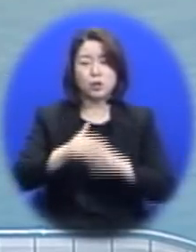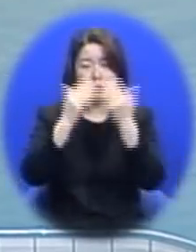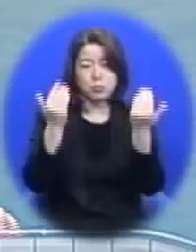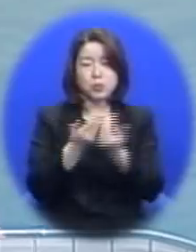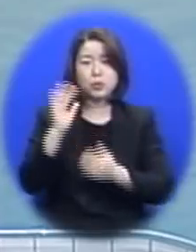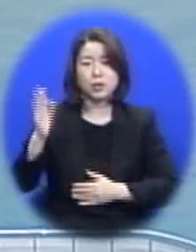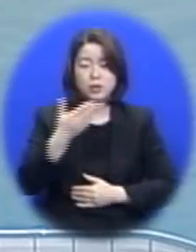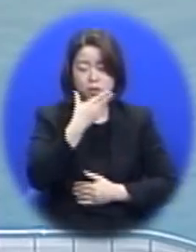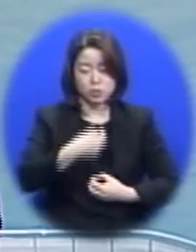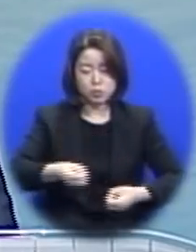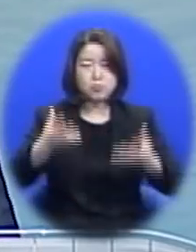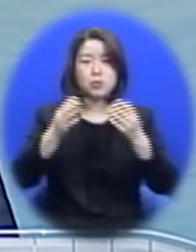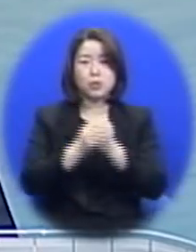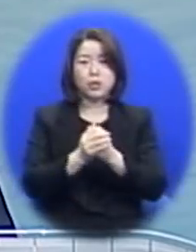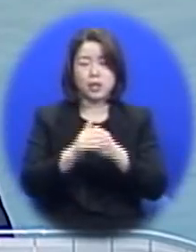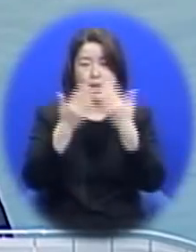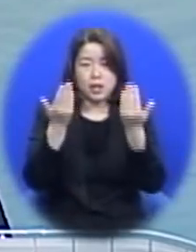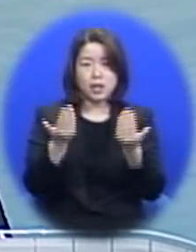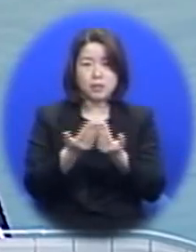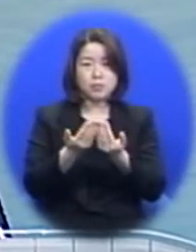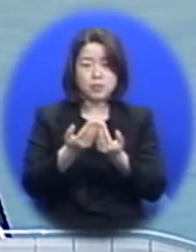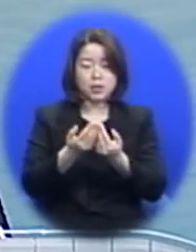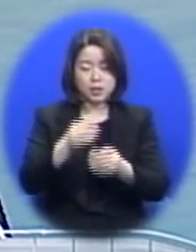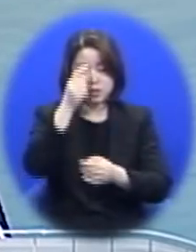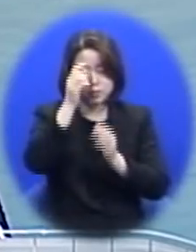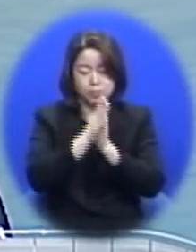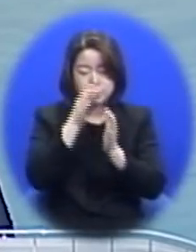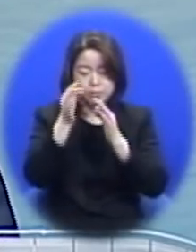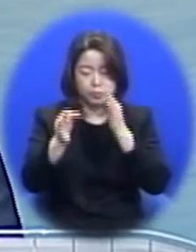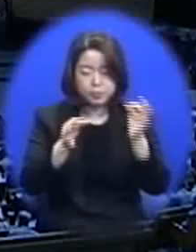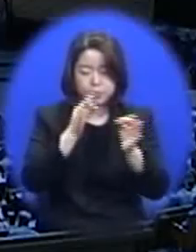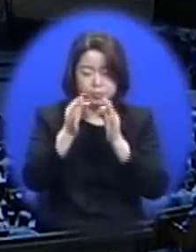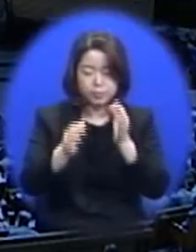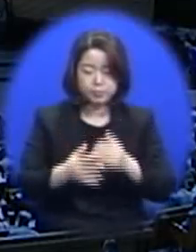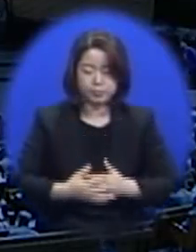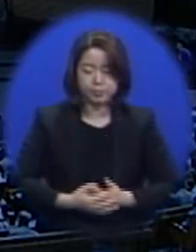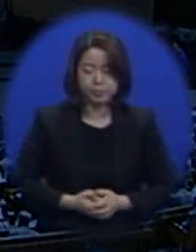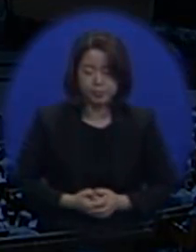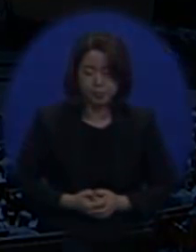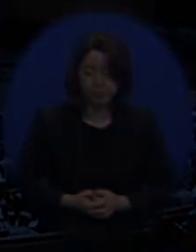되기를 축복합니다. 우리 다 같이 통성으로 기도하겠습니다. 은혜와 사랑이 충만하신 하나님.